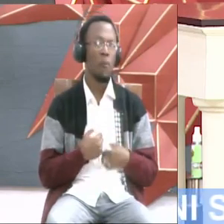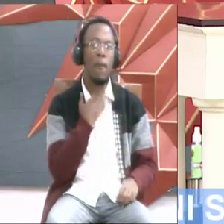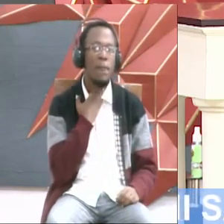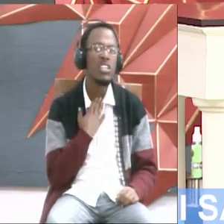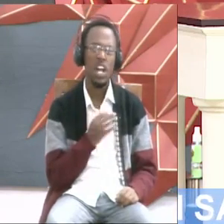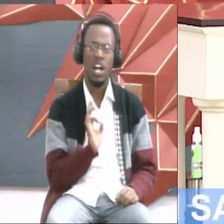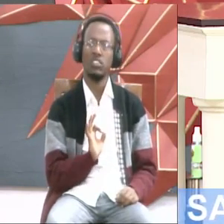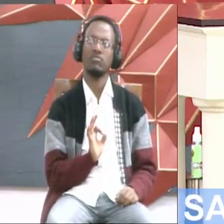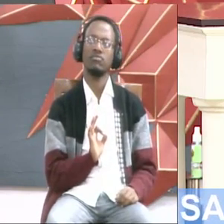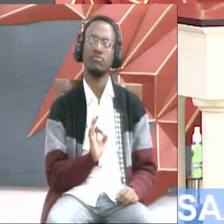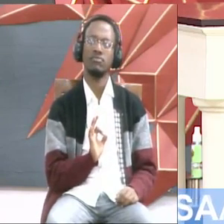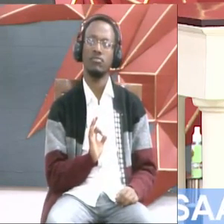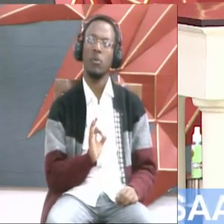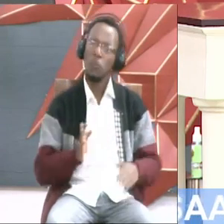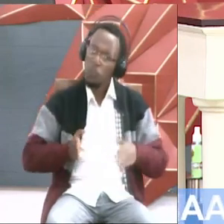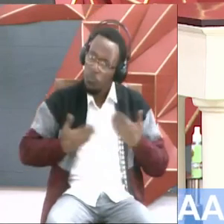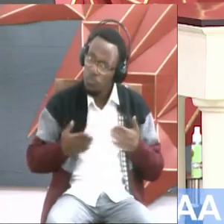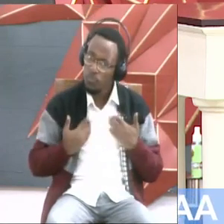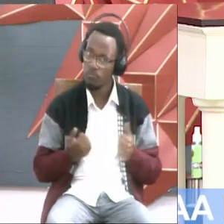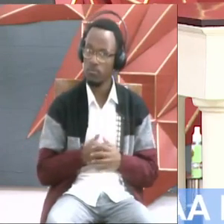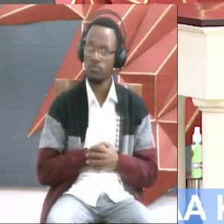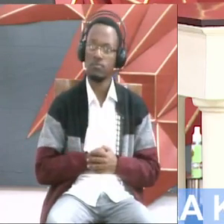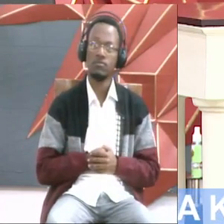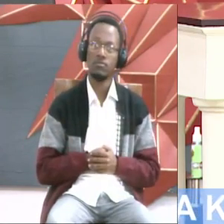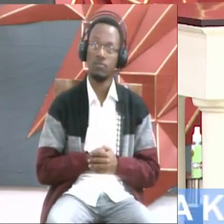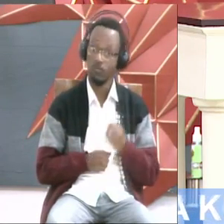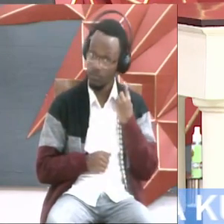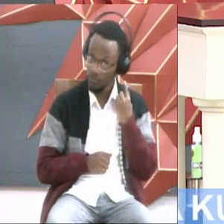yabwo babunezerewe,